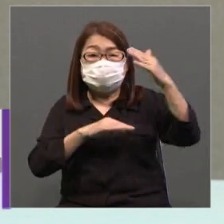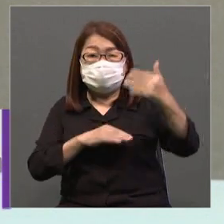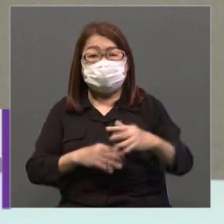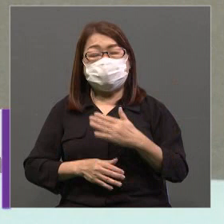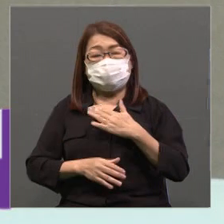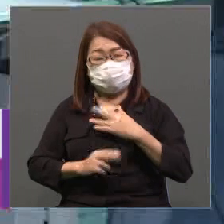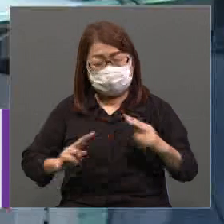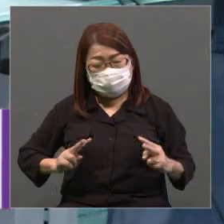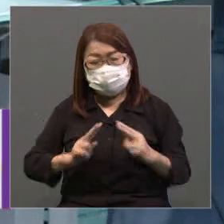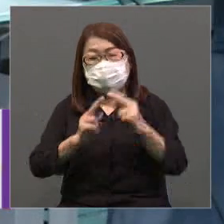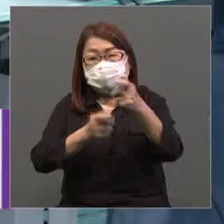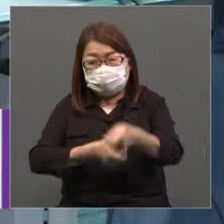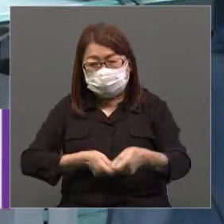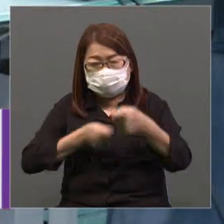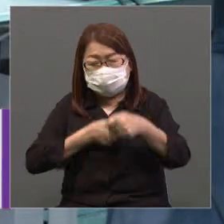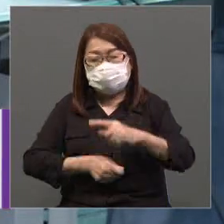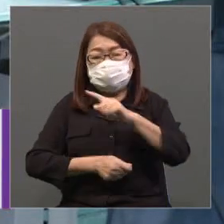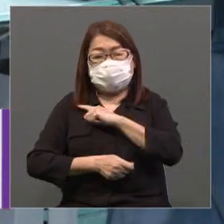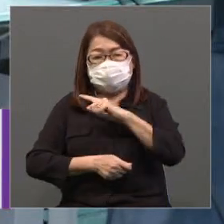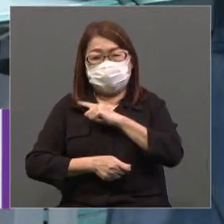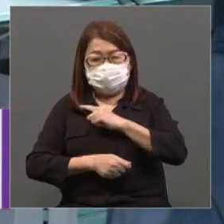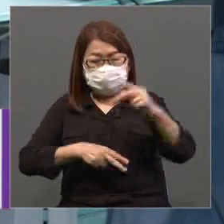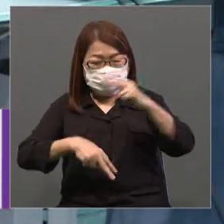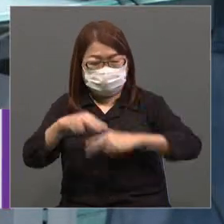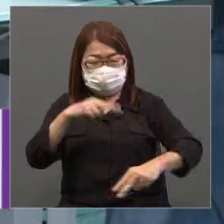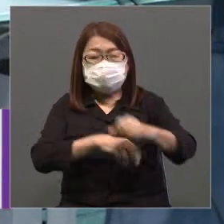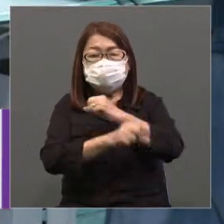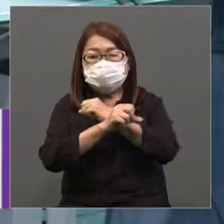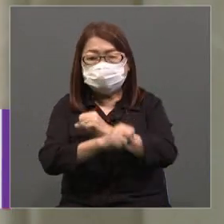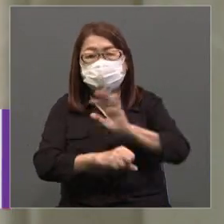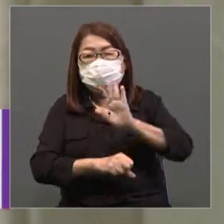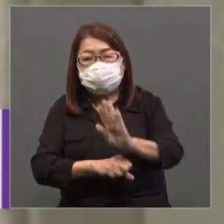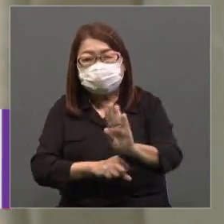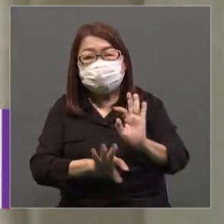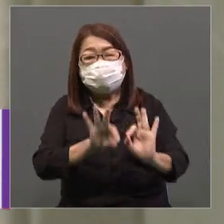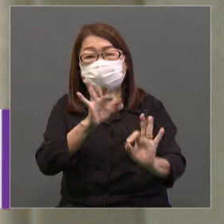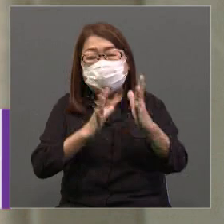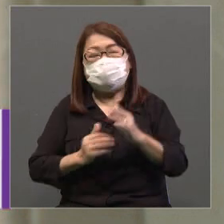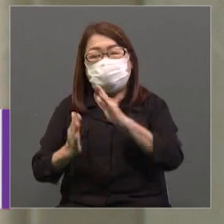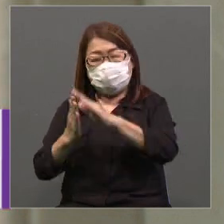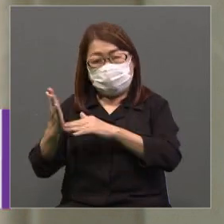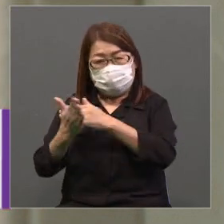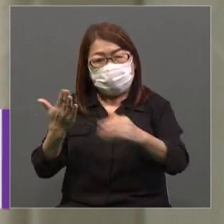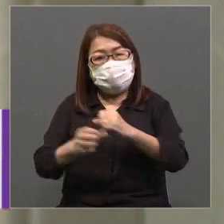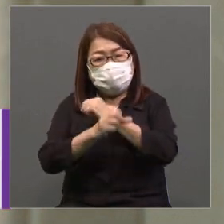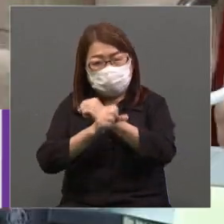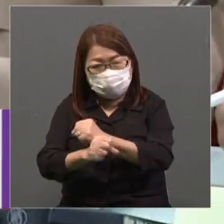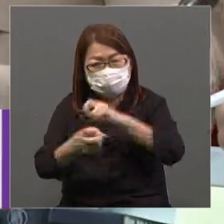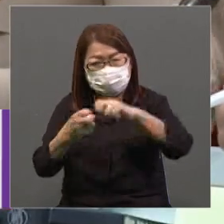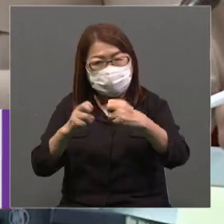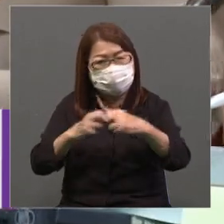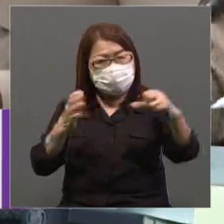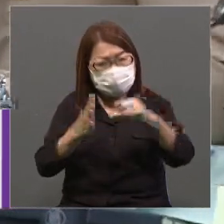และสหกรณ์รับผิดชอบในเรื่องของการควบคุมการเผาในพื้นที่ทางการเกษตรวางแผนดำเนินการในการป้องกันแก้ไขปัญหา